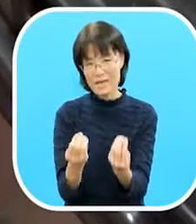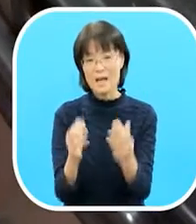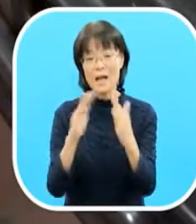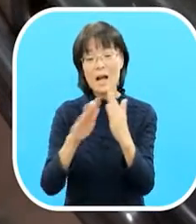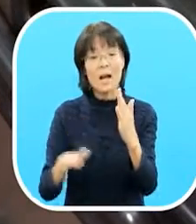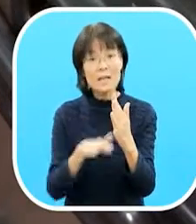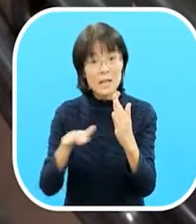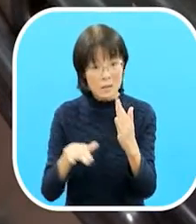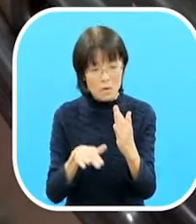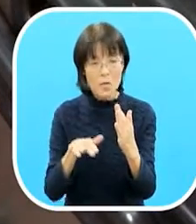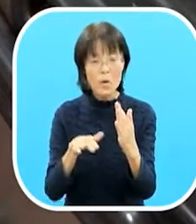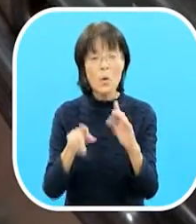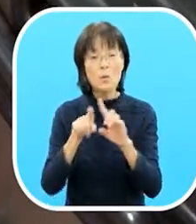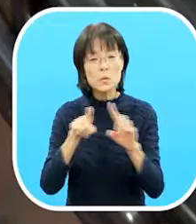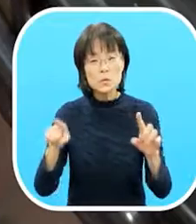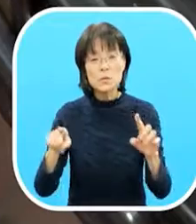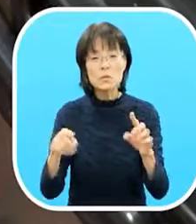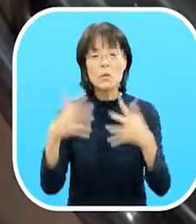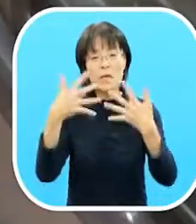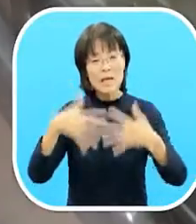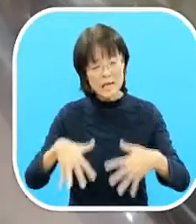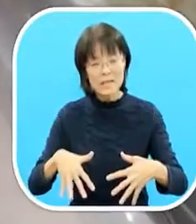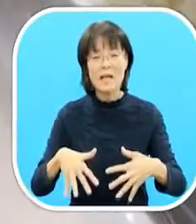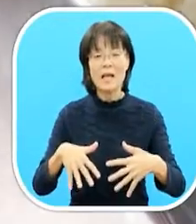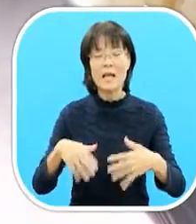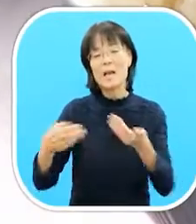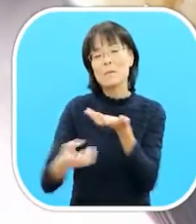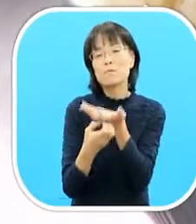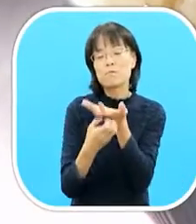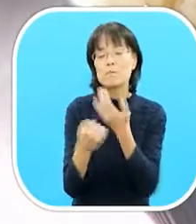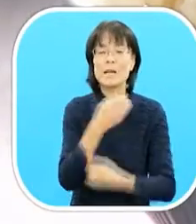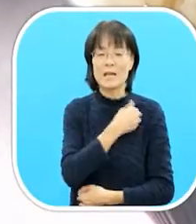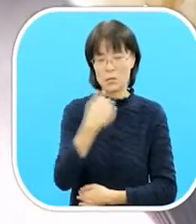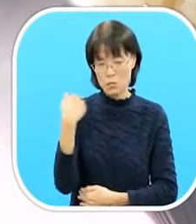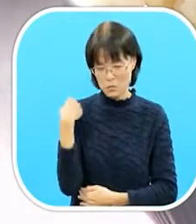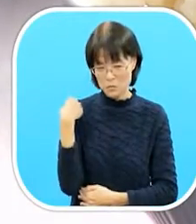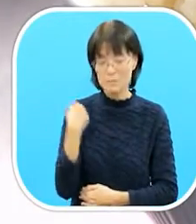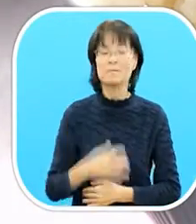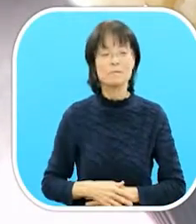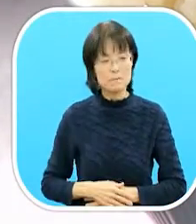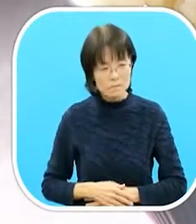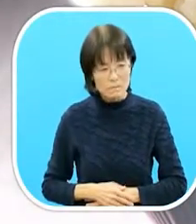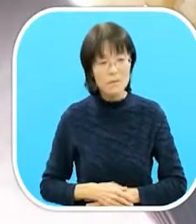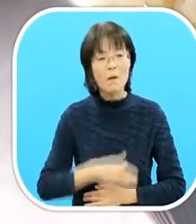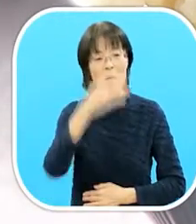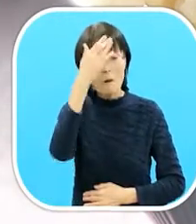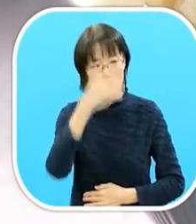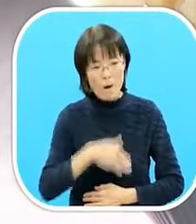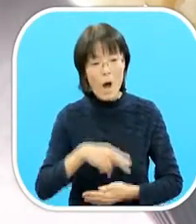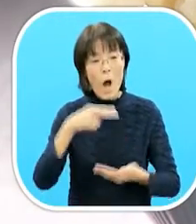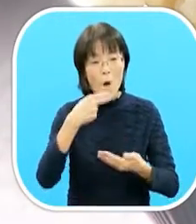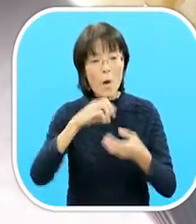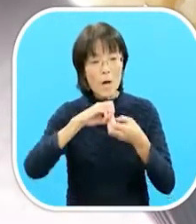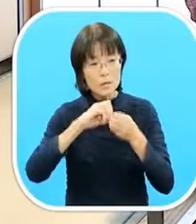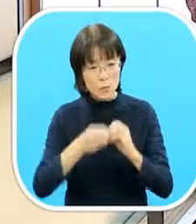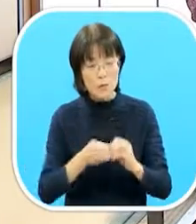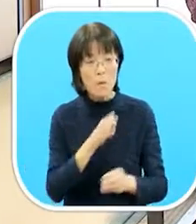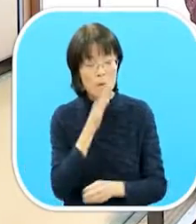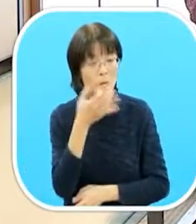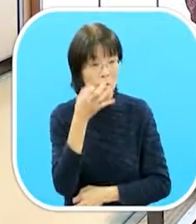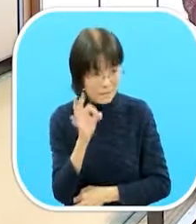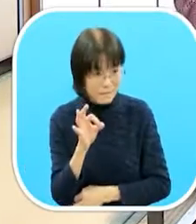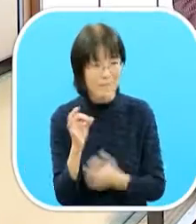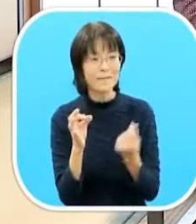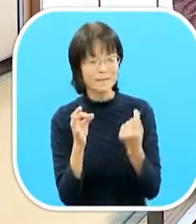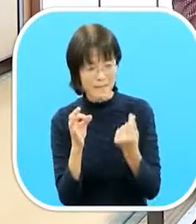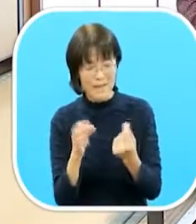庭用の炊飯器で普通に炊けるんです。 うわー、本当にご飯が金色なんですね。 は